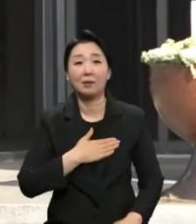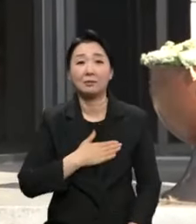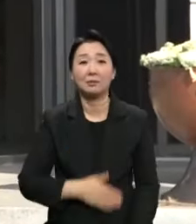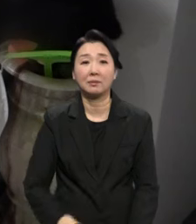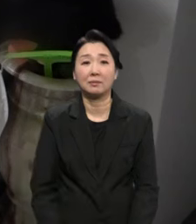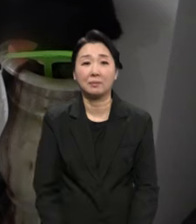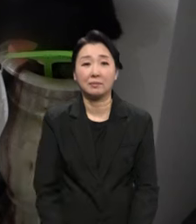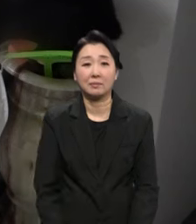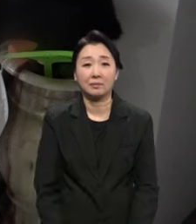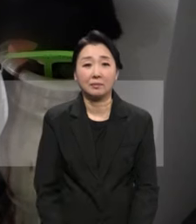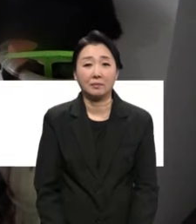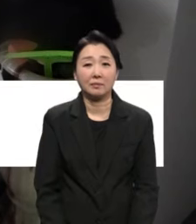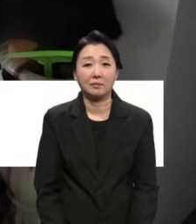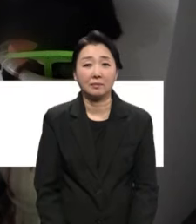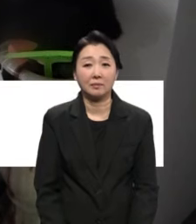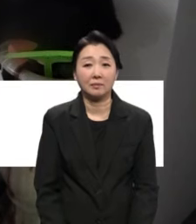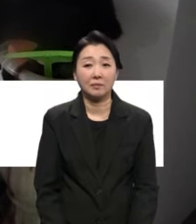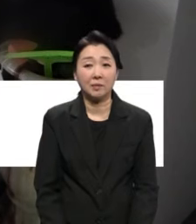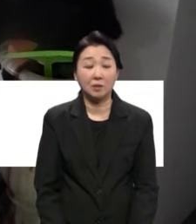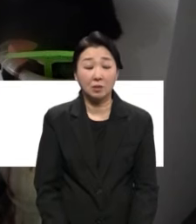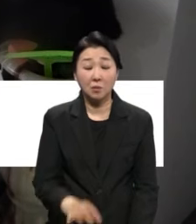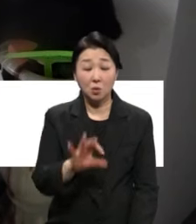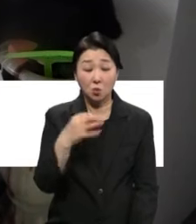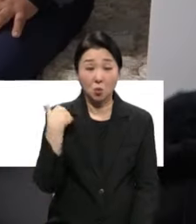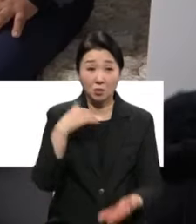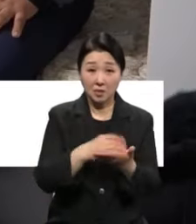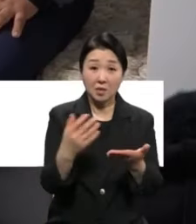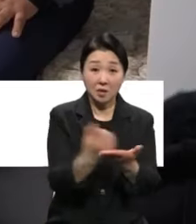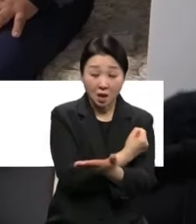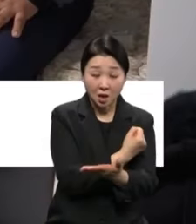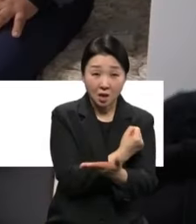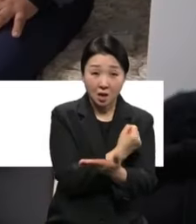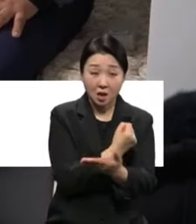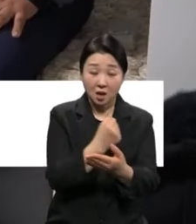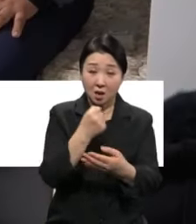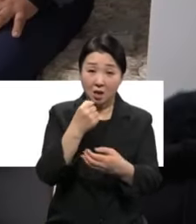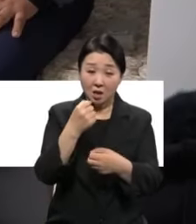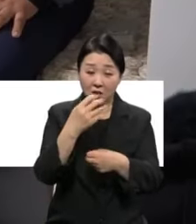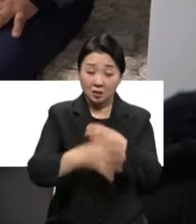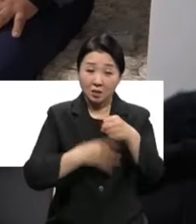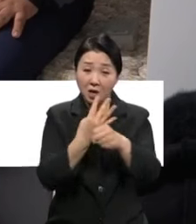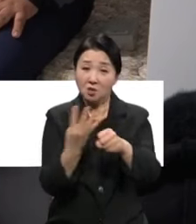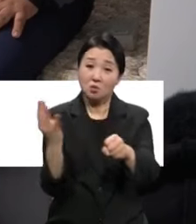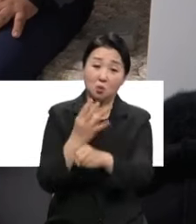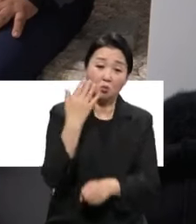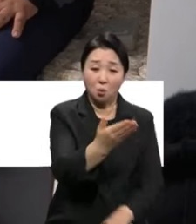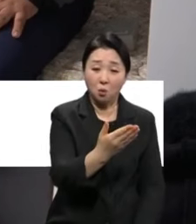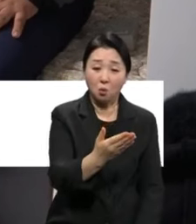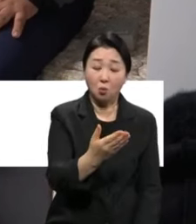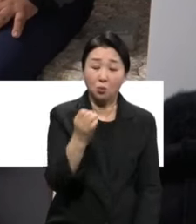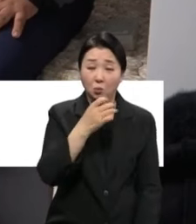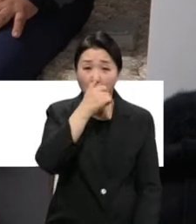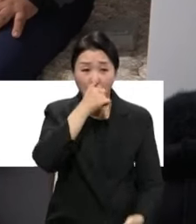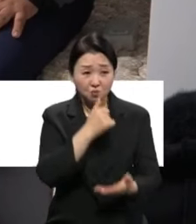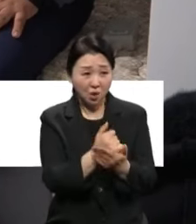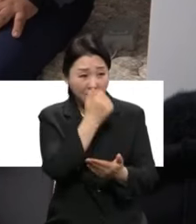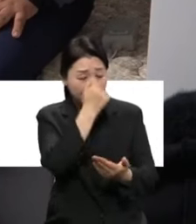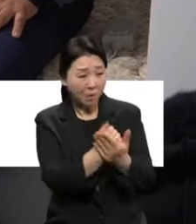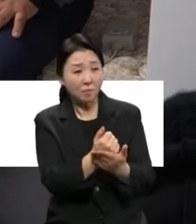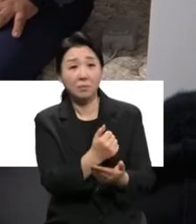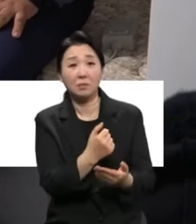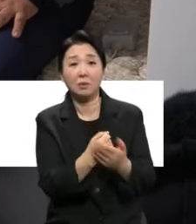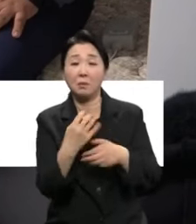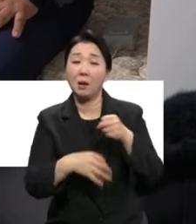알았습니다. 다시 그러면 그 돈을 찾아갔으면은 다시 4년을 다시 없든지 개심죄로 8년을 더